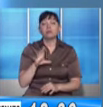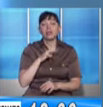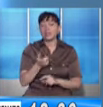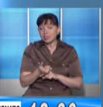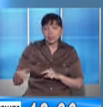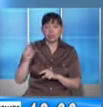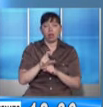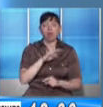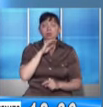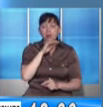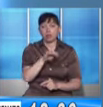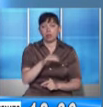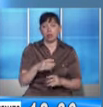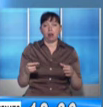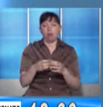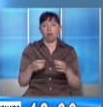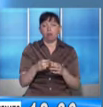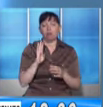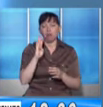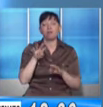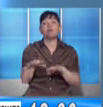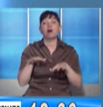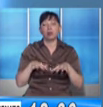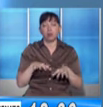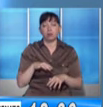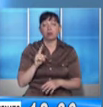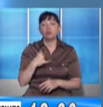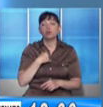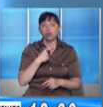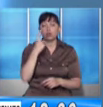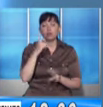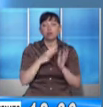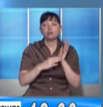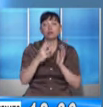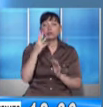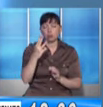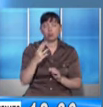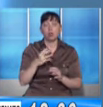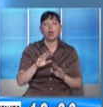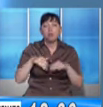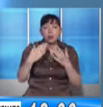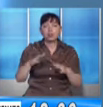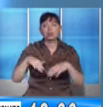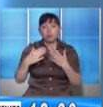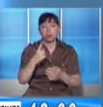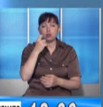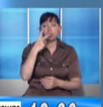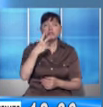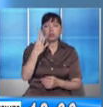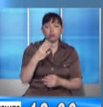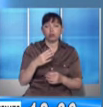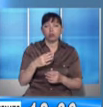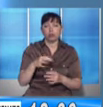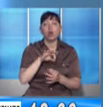profesionistă și prolifică fracțiune parlamentară, pentru că avem 193 de inițiative legislative și 124